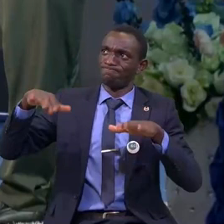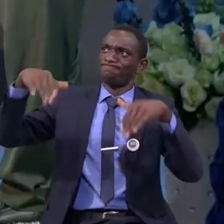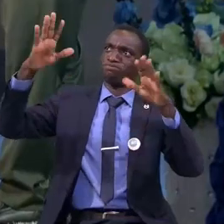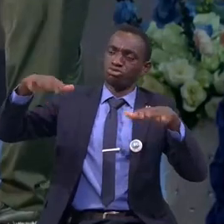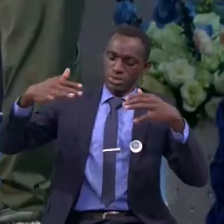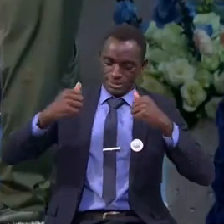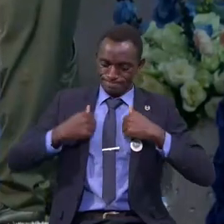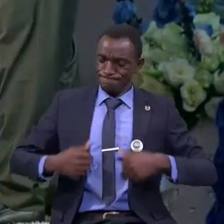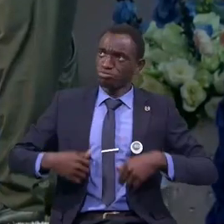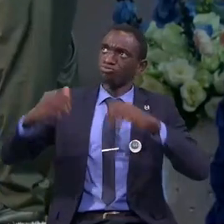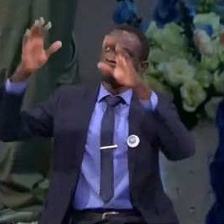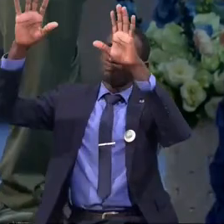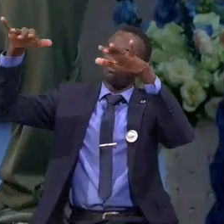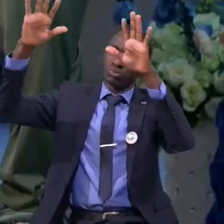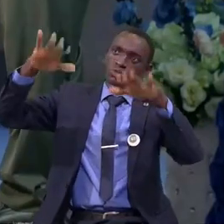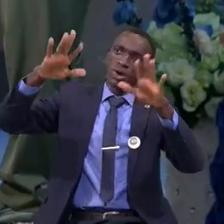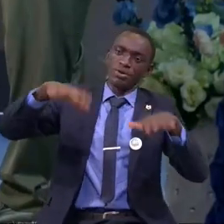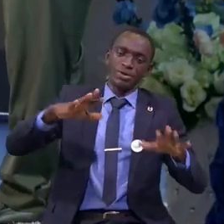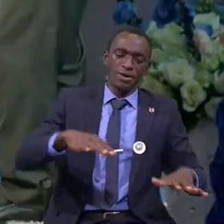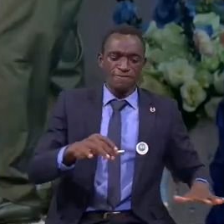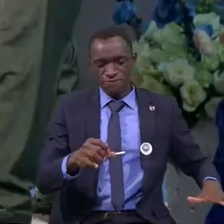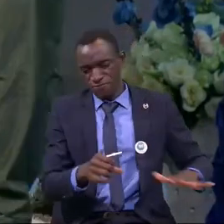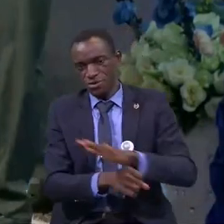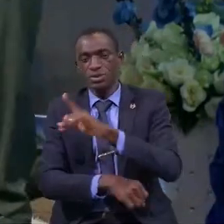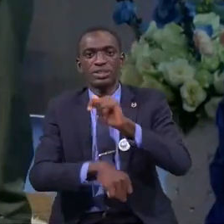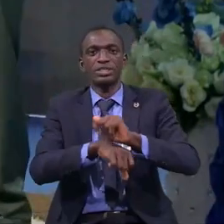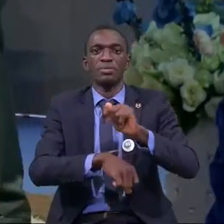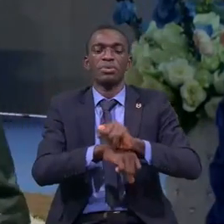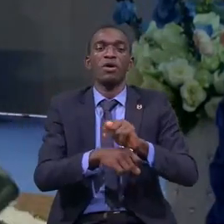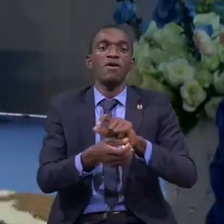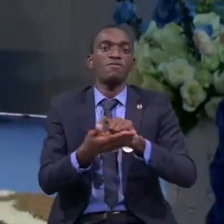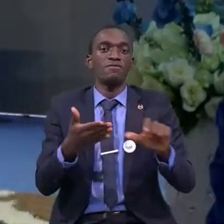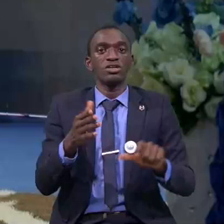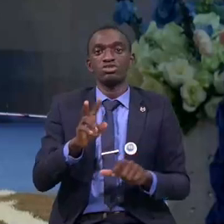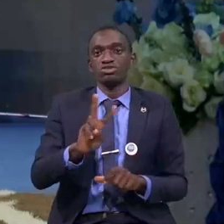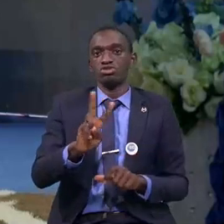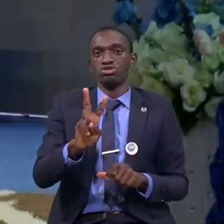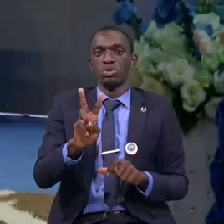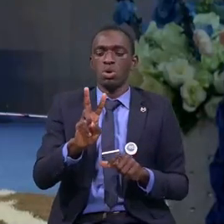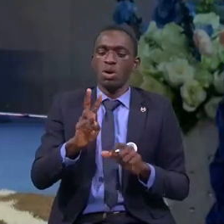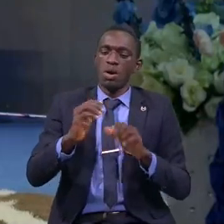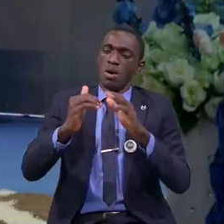Et les pans de sa robe remplissaient le temple. Verset 2.